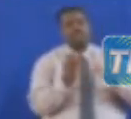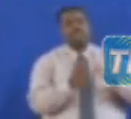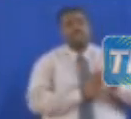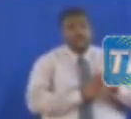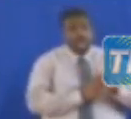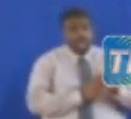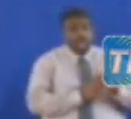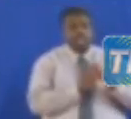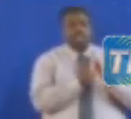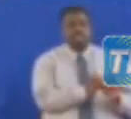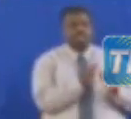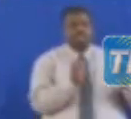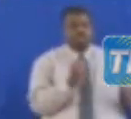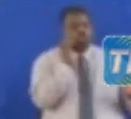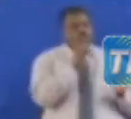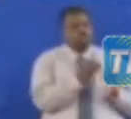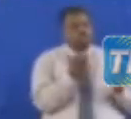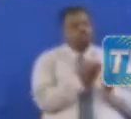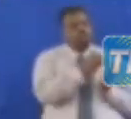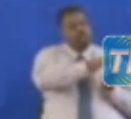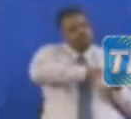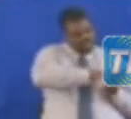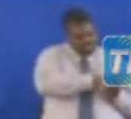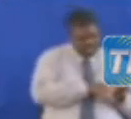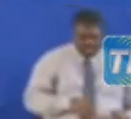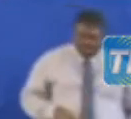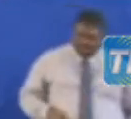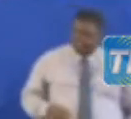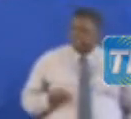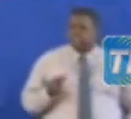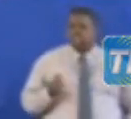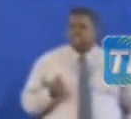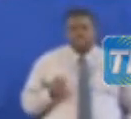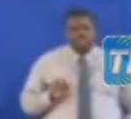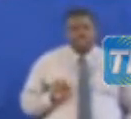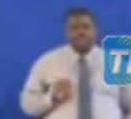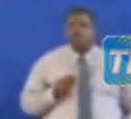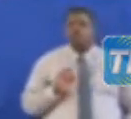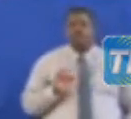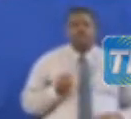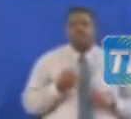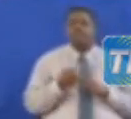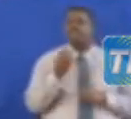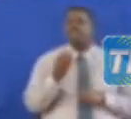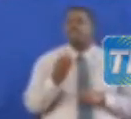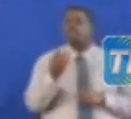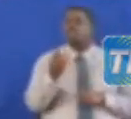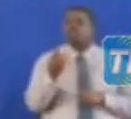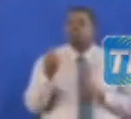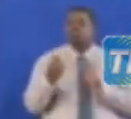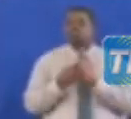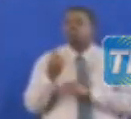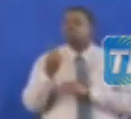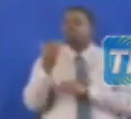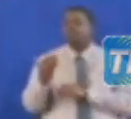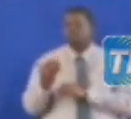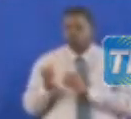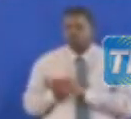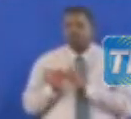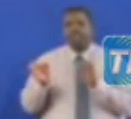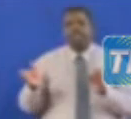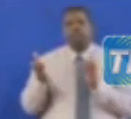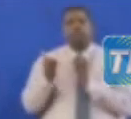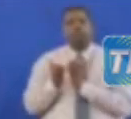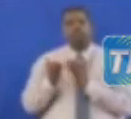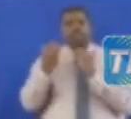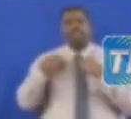157.79 zimetengwa kwa ajili ya shule ya msingi, na shilingi bilioni 241.85 zimetengwa kwa ajili ya